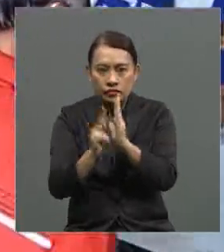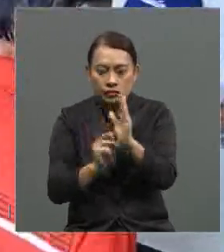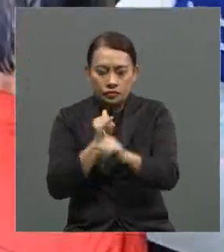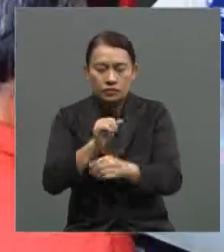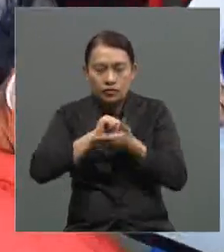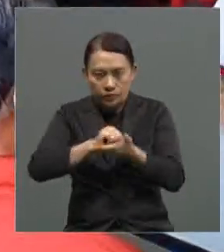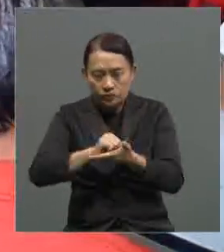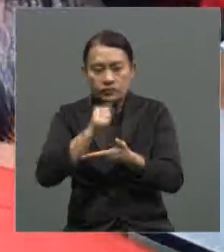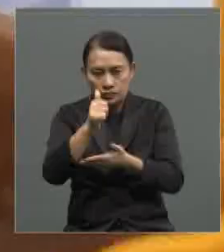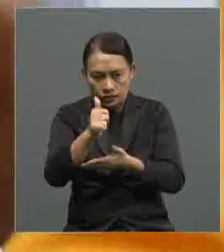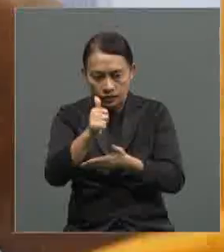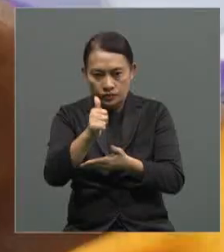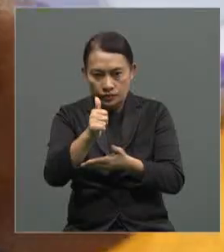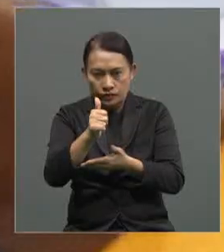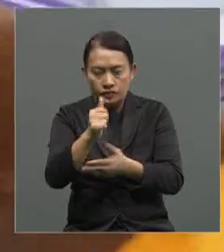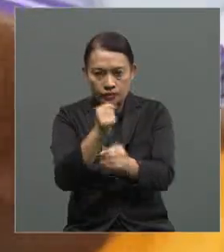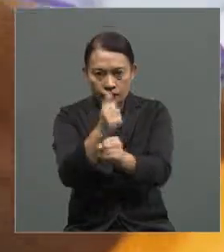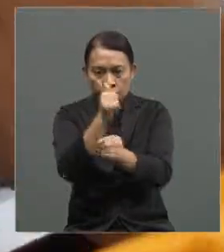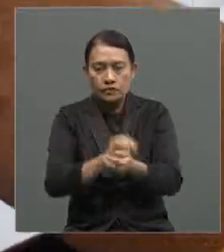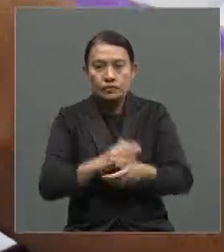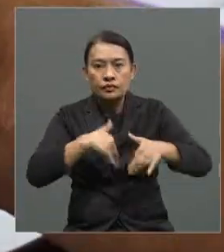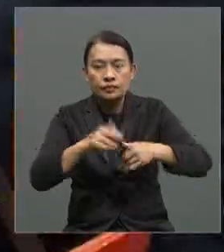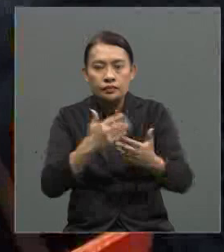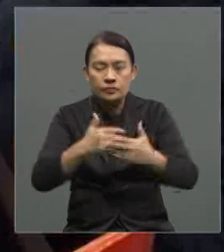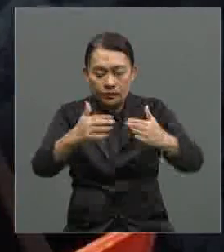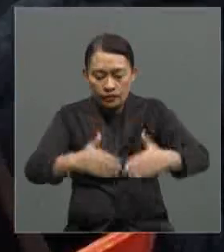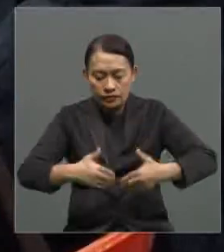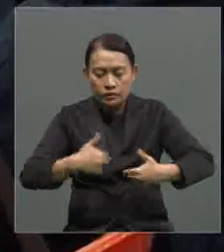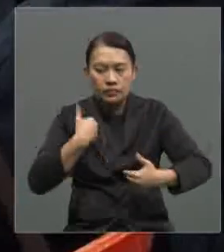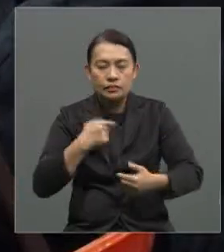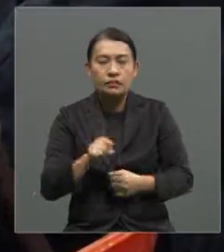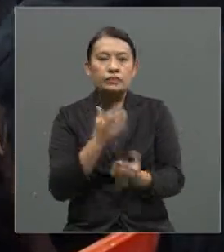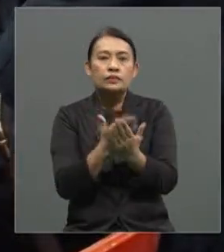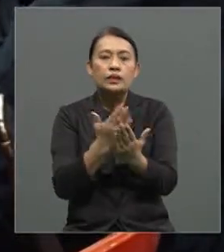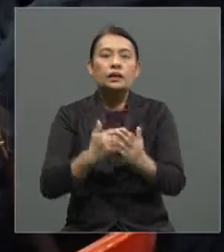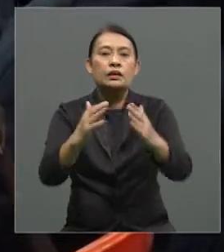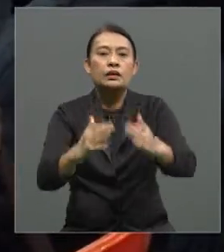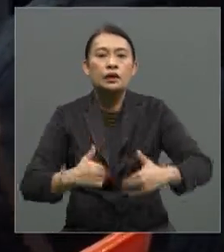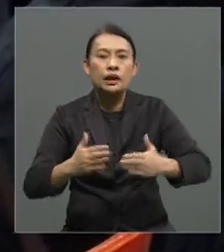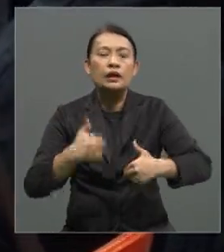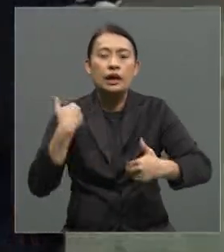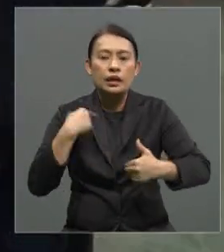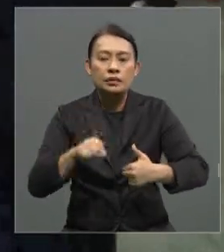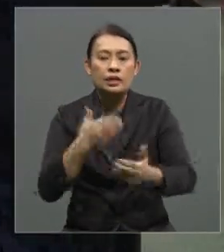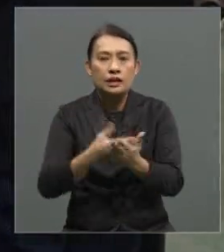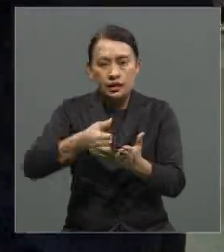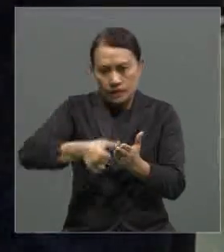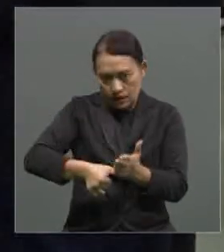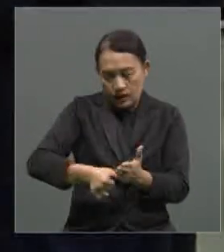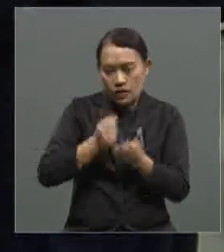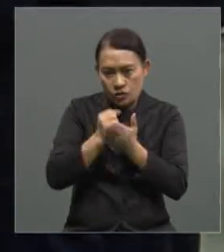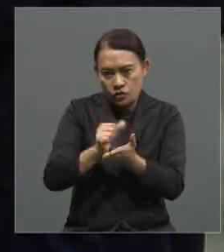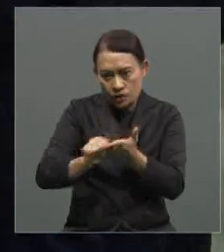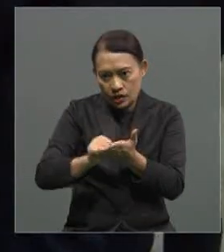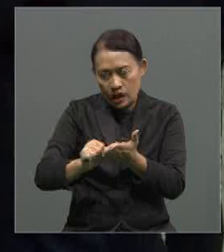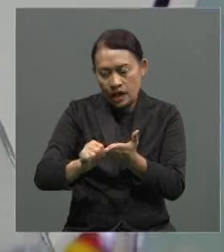หนี้ในระบบได้แล้วก็ยังทำให้ประชาชนเนี่ยมีรายได้พอเขามีรายได้ขึ้นมาก็จะเป็นส่วนช่วยในการลดหนี้เขาได้ลองฟังเสียงบ